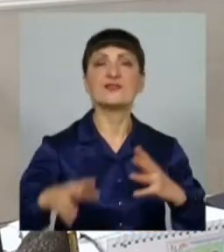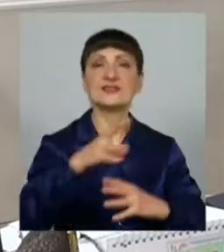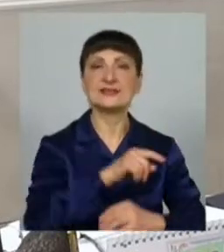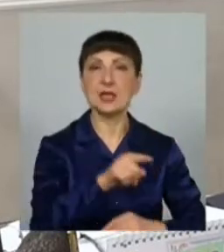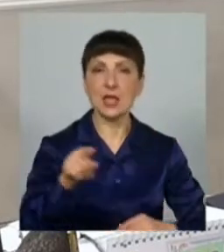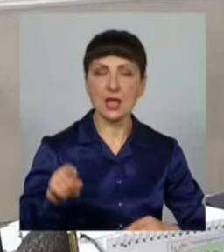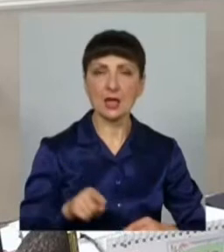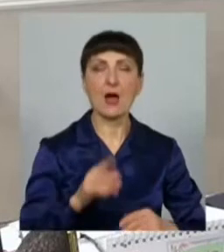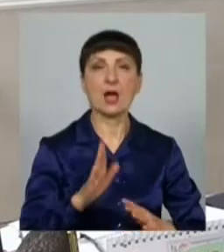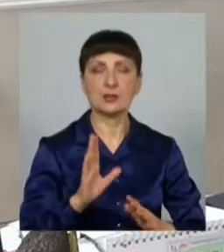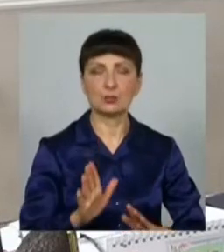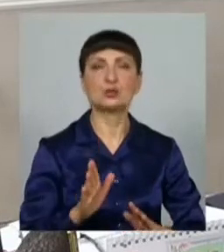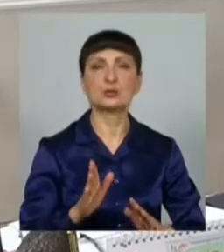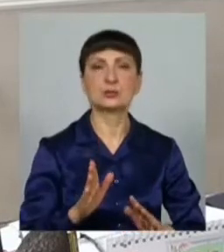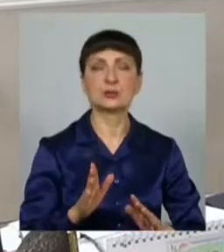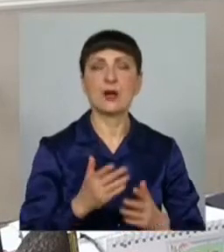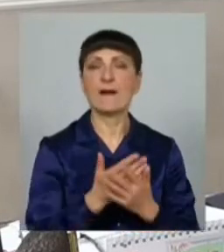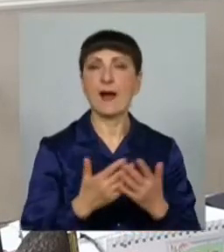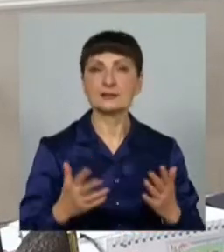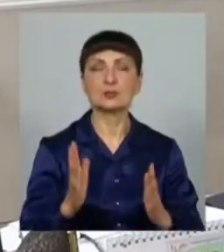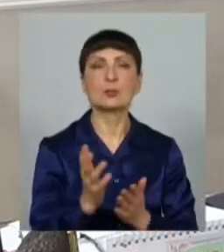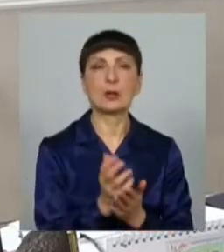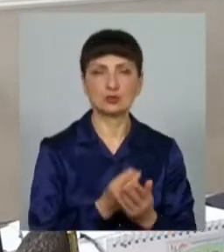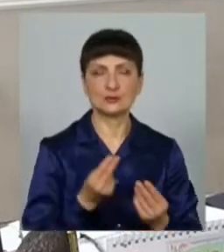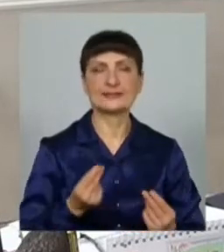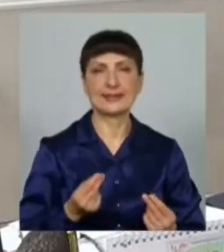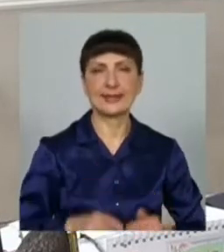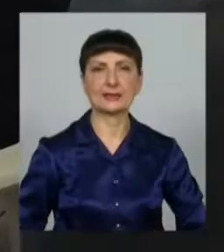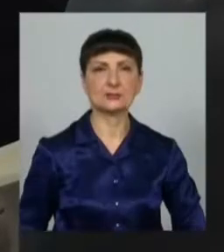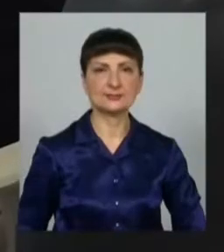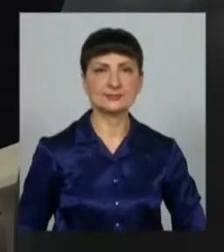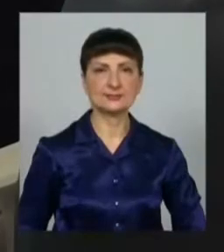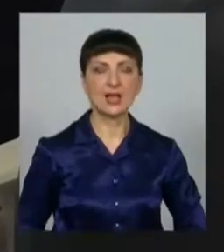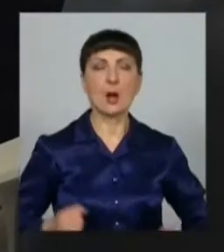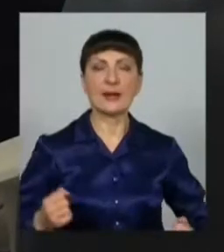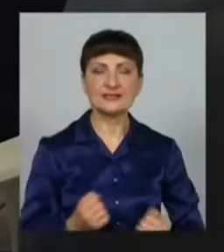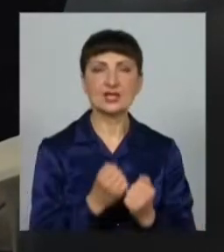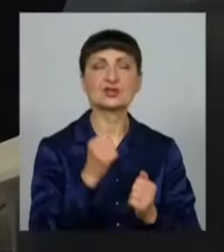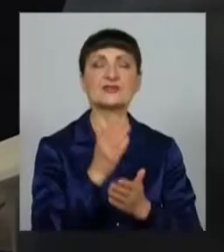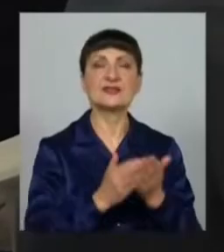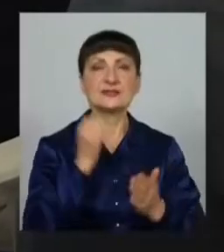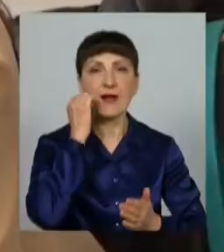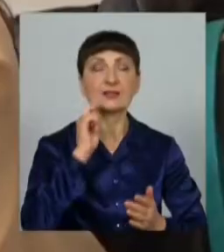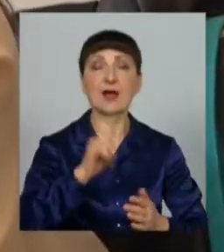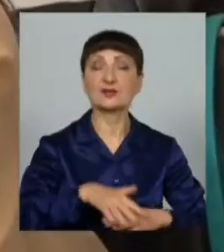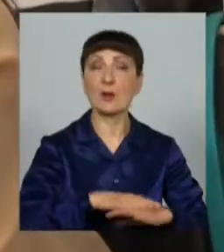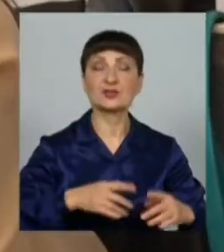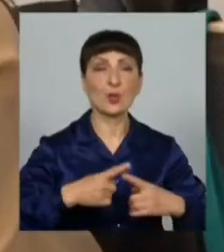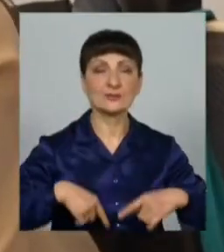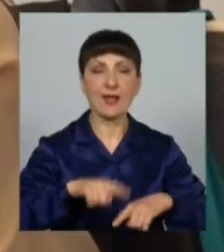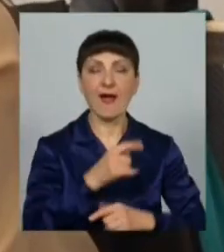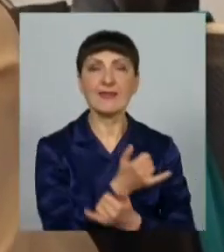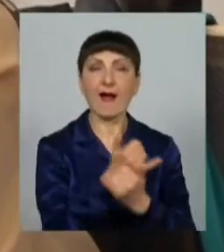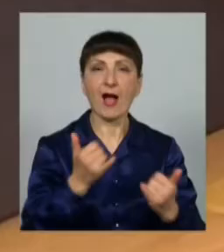лица, которые должны получить, они все получат эти средства. Поддержат ветеранов и общественные организации. Они